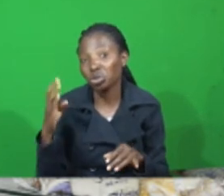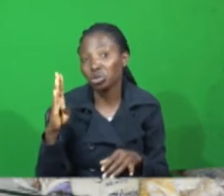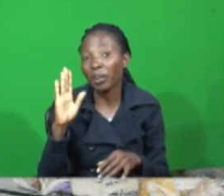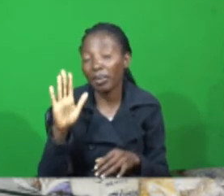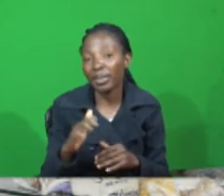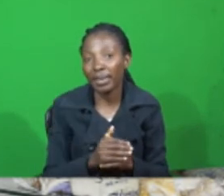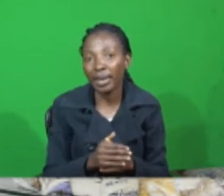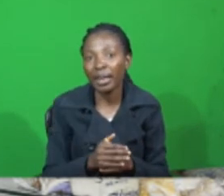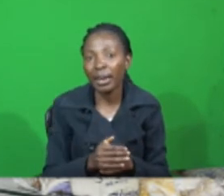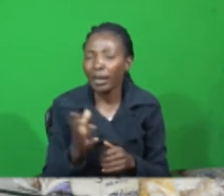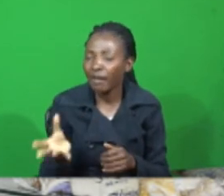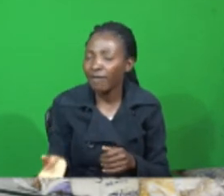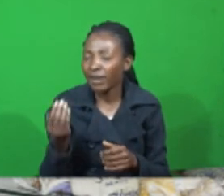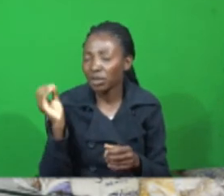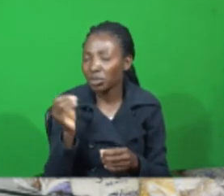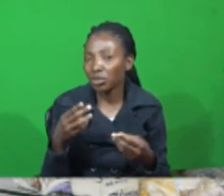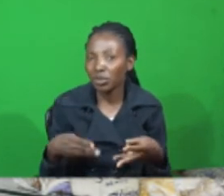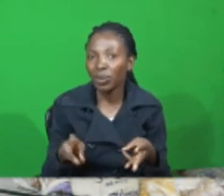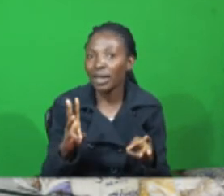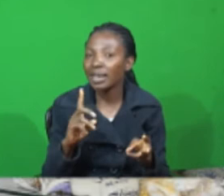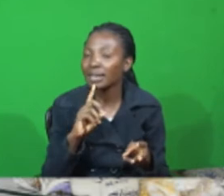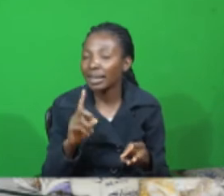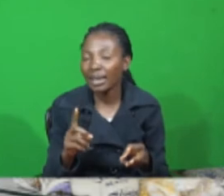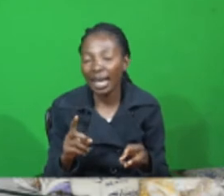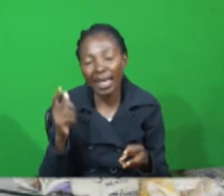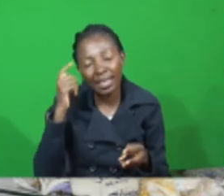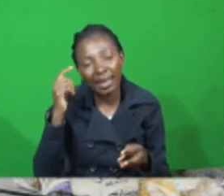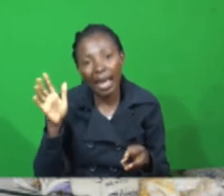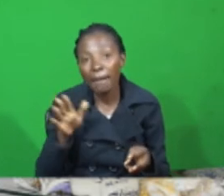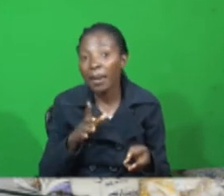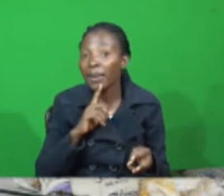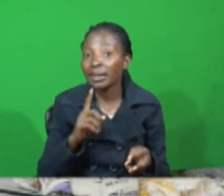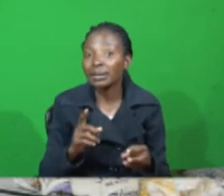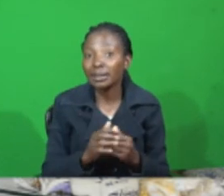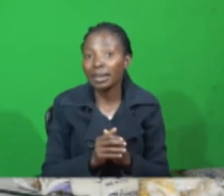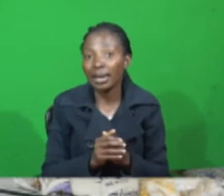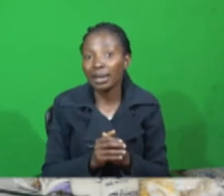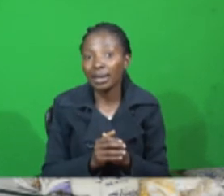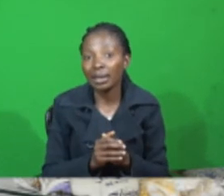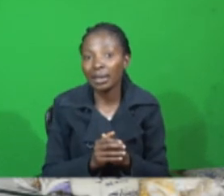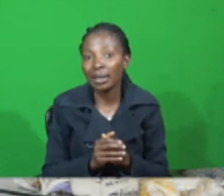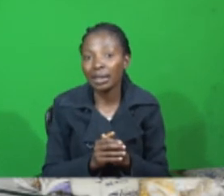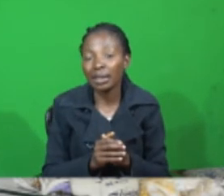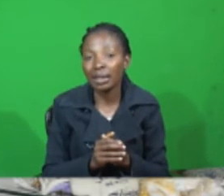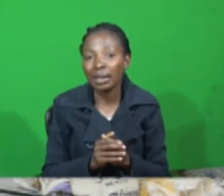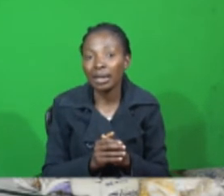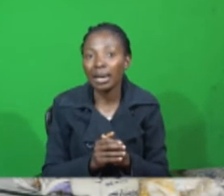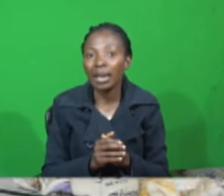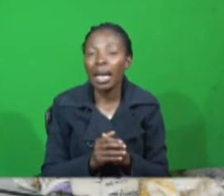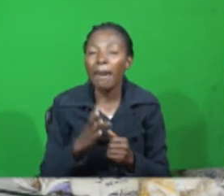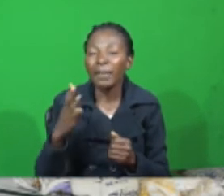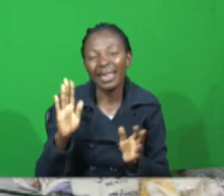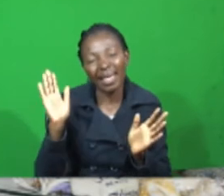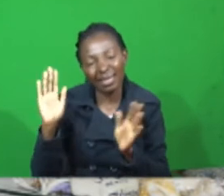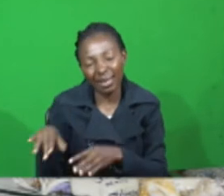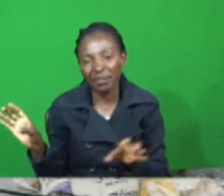nzira dzakanaka kana zvichikuremera kutarongoti ndafunga mama wakati akunyapa hakuna kunaka but pfungwa yandinai ndeyekuti ngatingosiyai